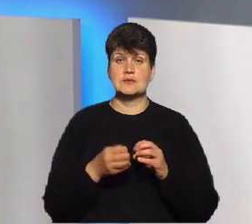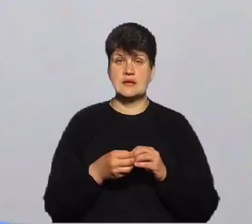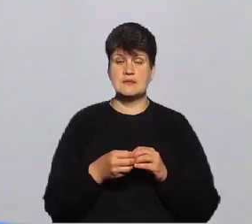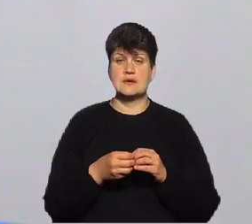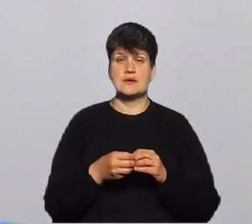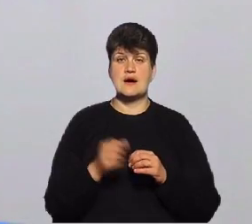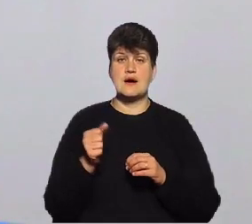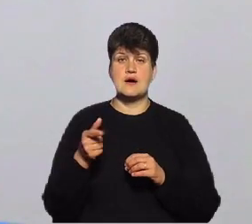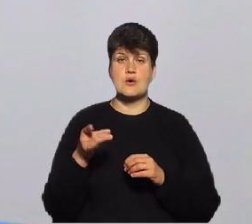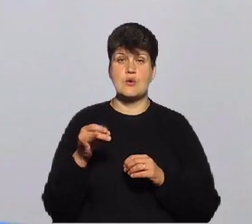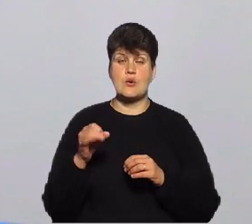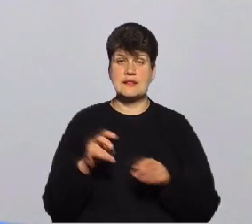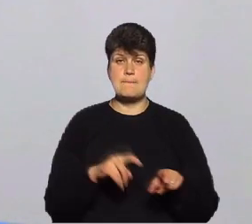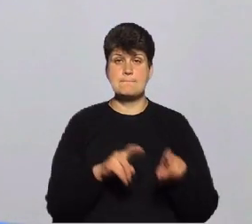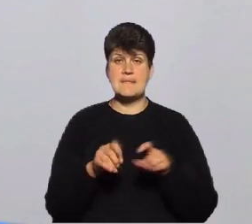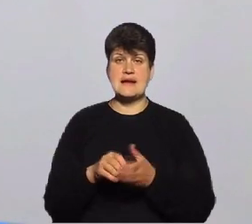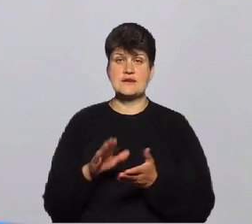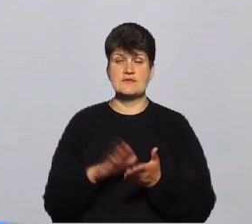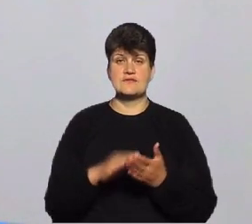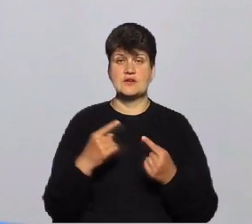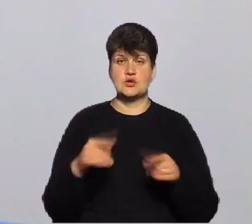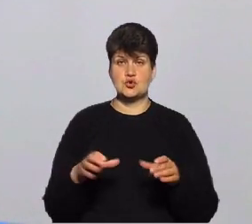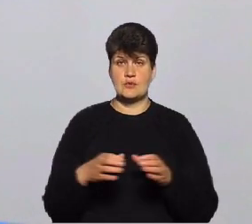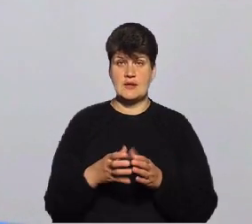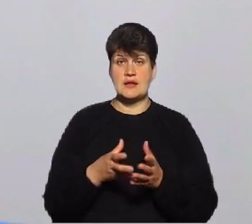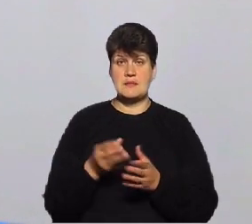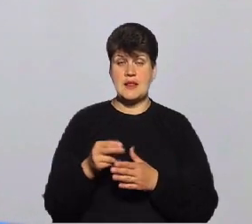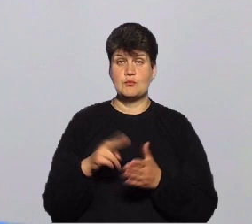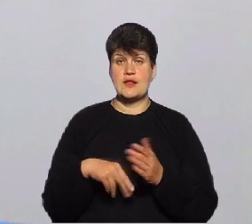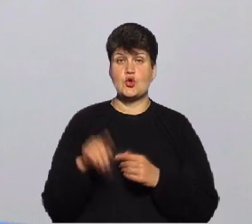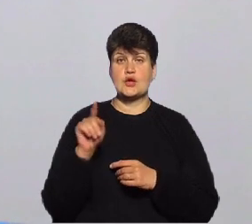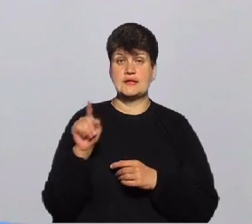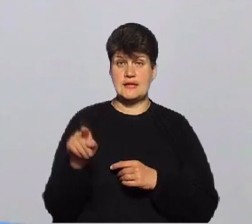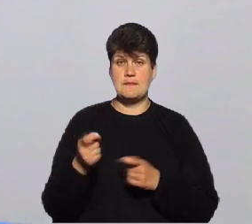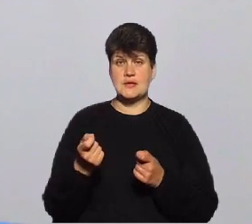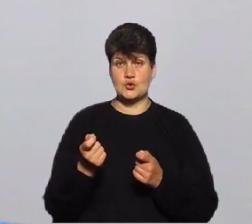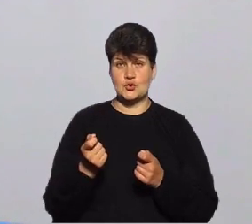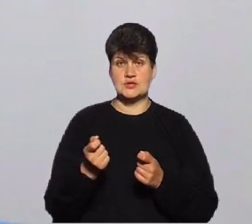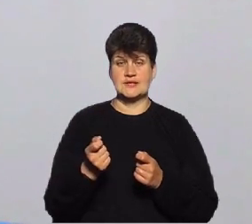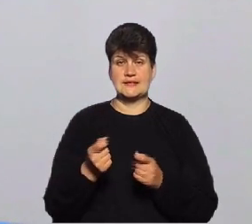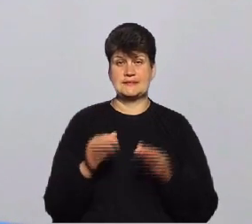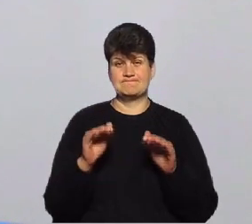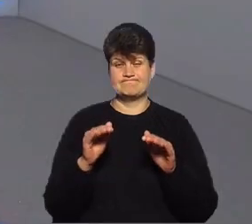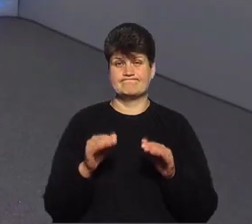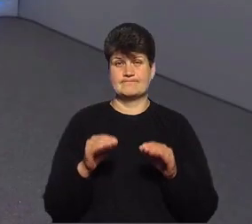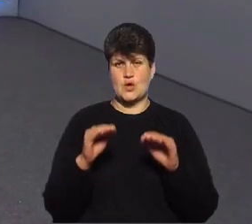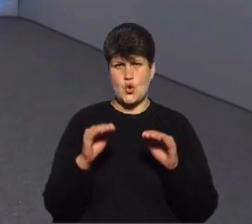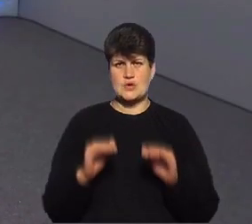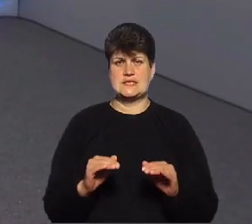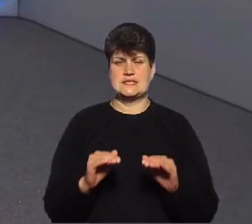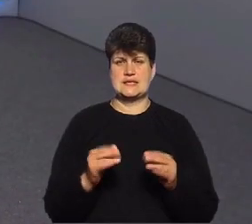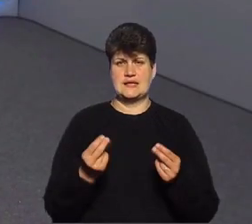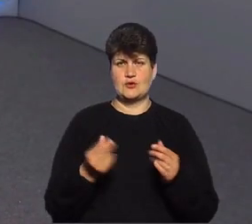громади в іншу громаду. І вже податок там сплачує. Так, тому ми трошки просіли в цьому плані, і за рахунок, але ну, добре, що